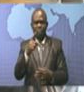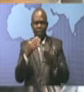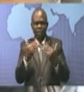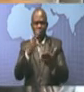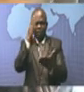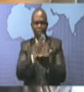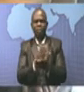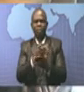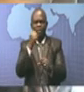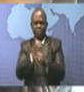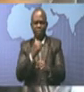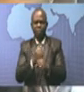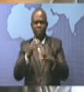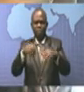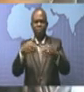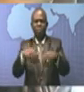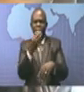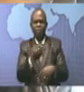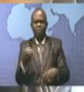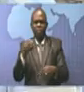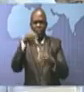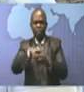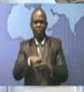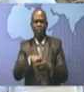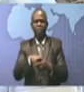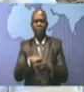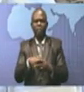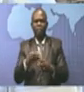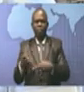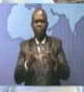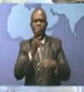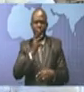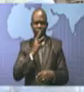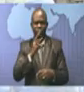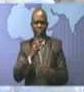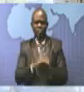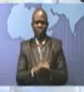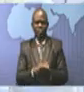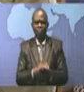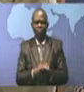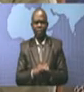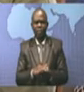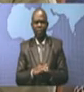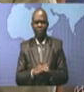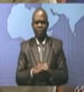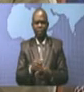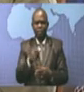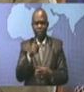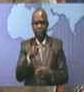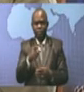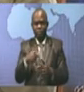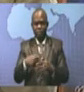curage. Il s'agit de protéger les rivières traversant la ville de Bujumbura au moment où la saison pluvieuse